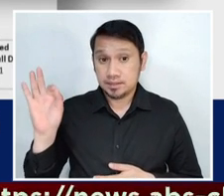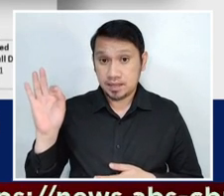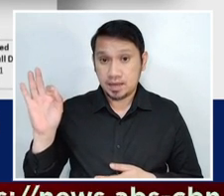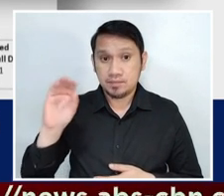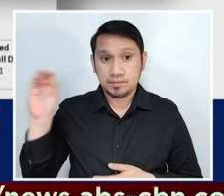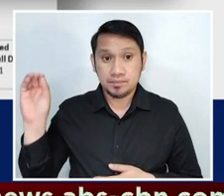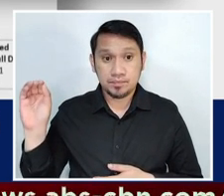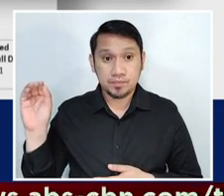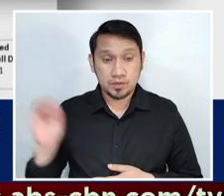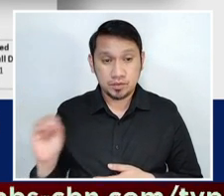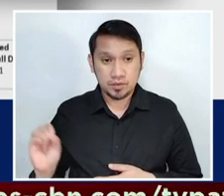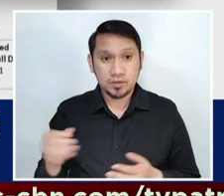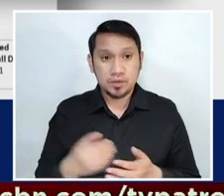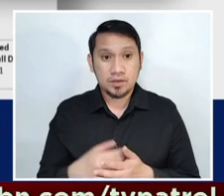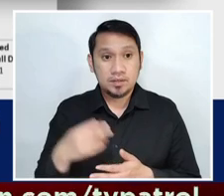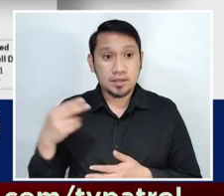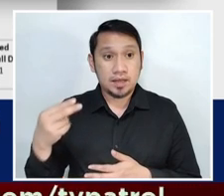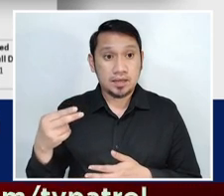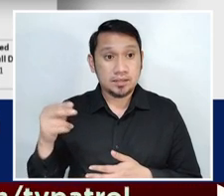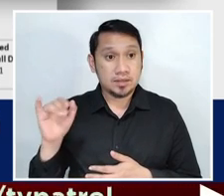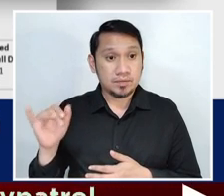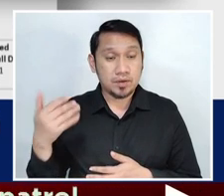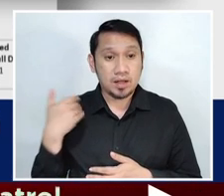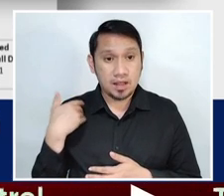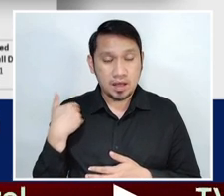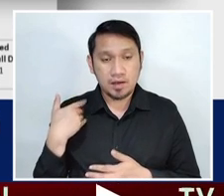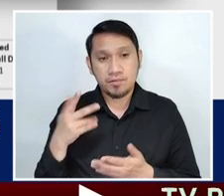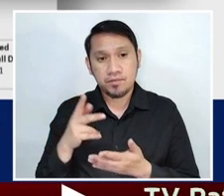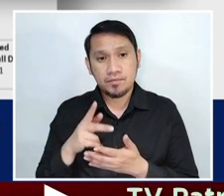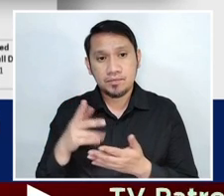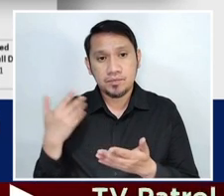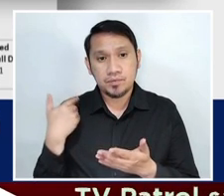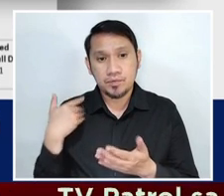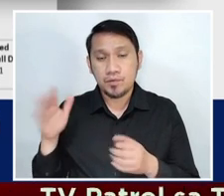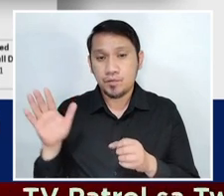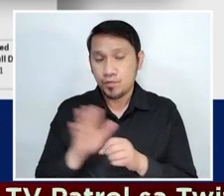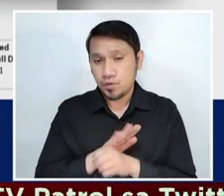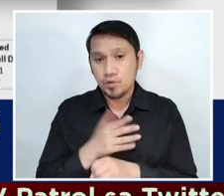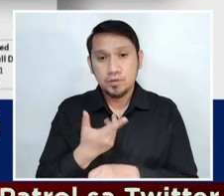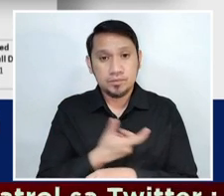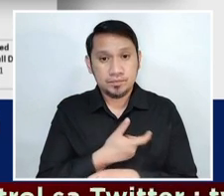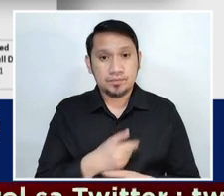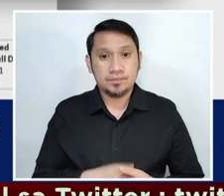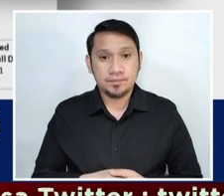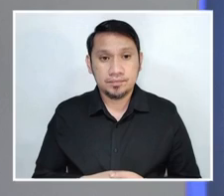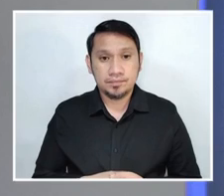naman ng mga HEI personnel ang may partial o full COVID vaccine.